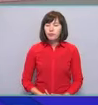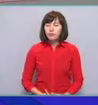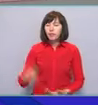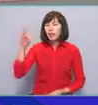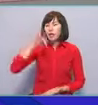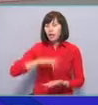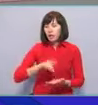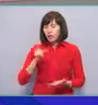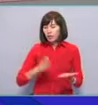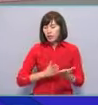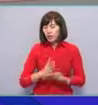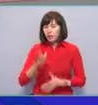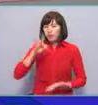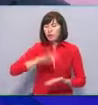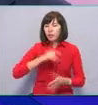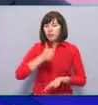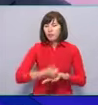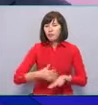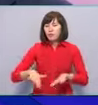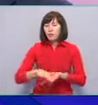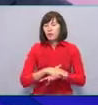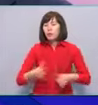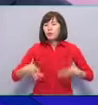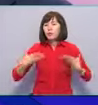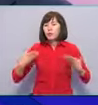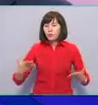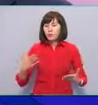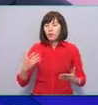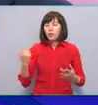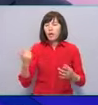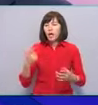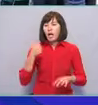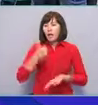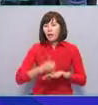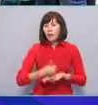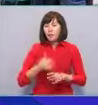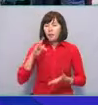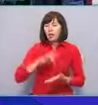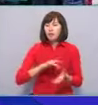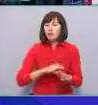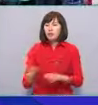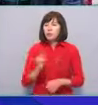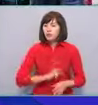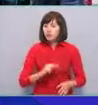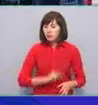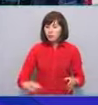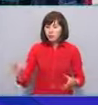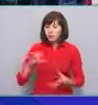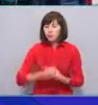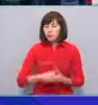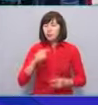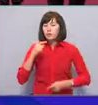Қала тұрғындары мен қонақтарын шаһар басшысы орталық алаңда құттықтады. Көпшілік алдында сөз алған әкім алдымен қалада атқарылып жатқан жұмыстармен